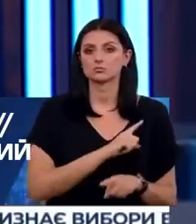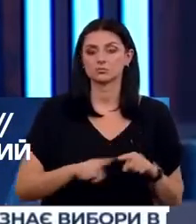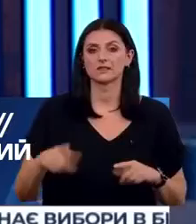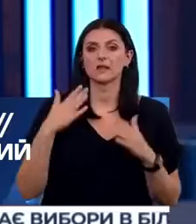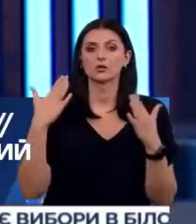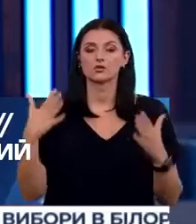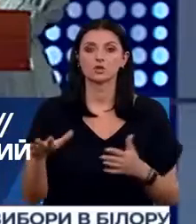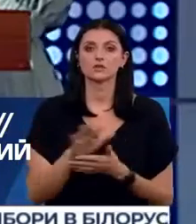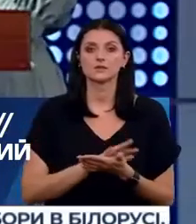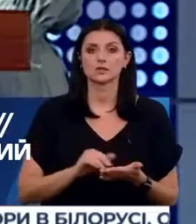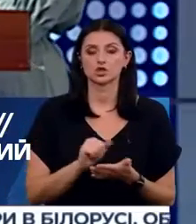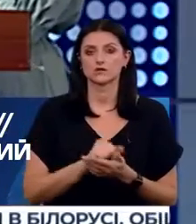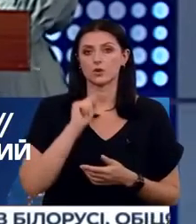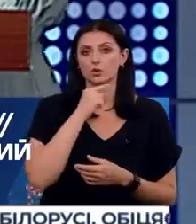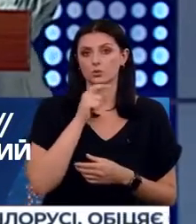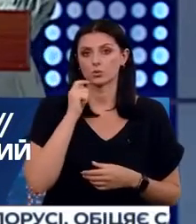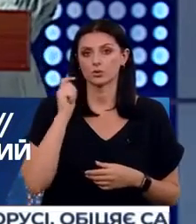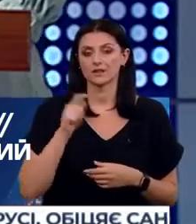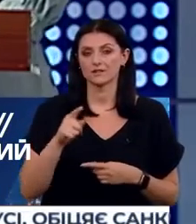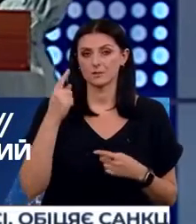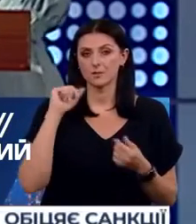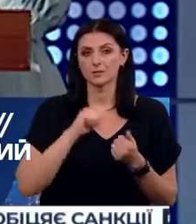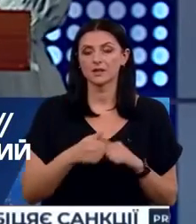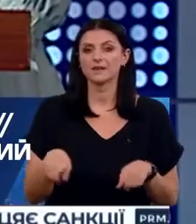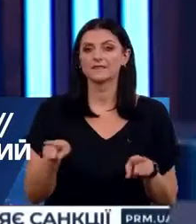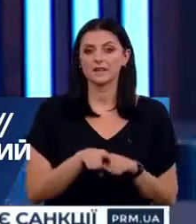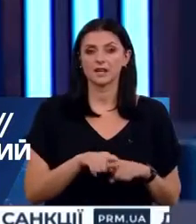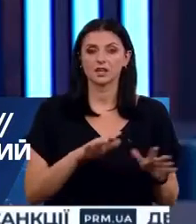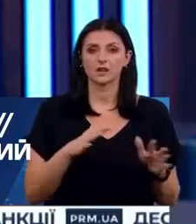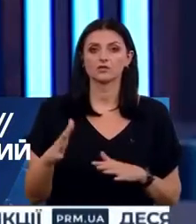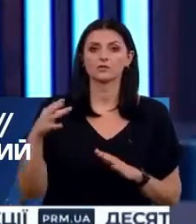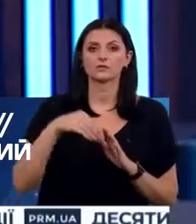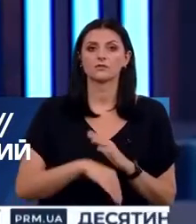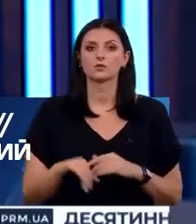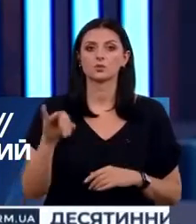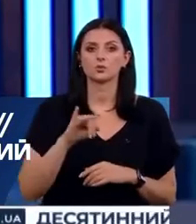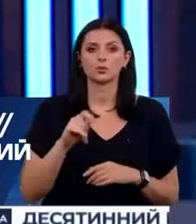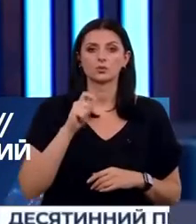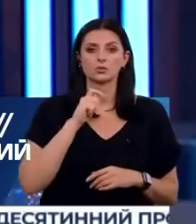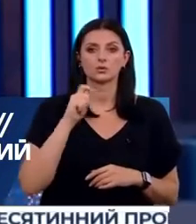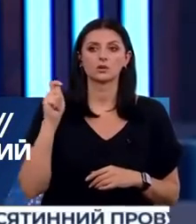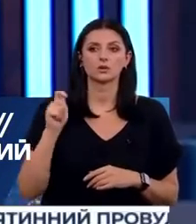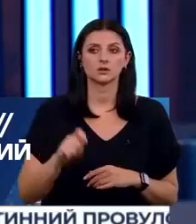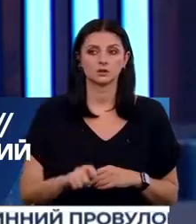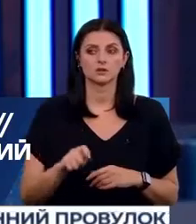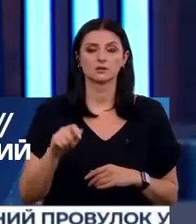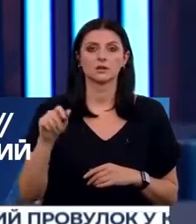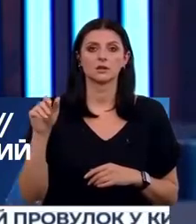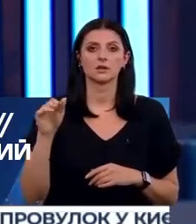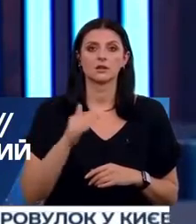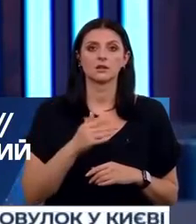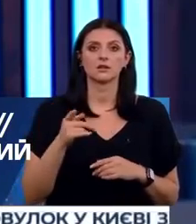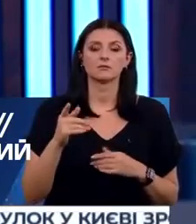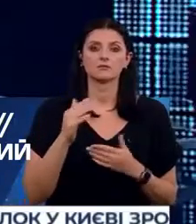знищив економіку України. Ви пам'ятаєте таке явище, ввійшов в історію України за назвою інженерного